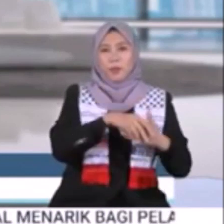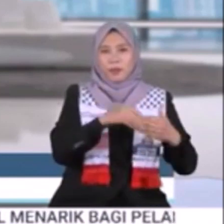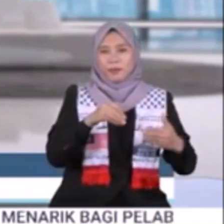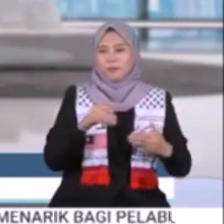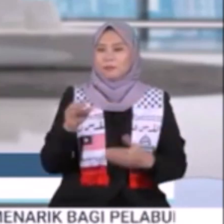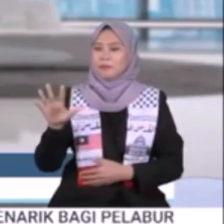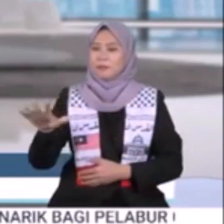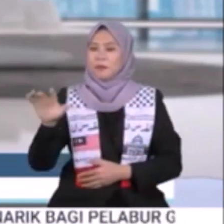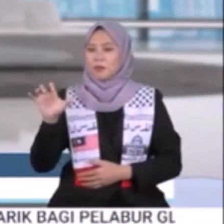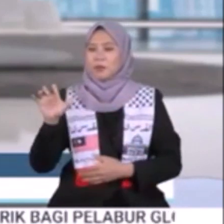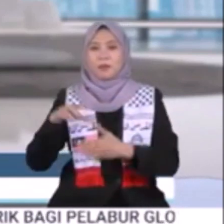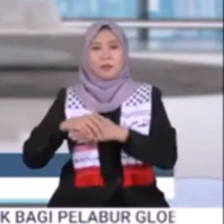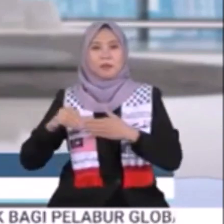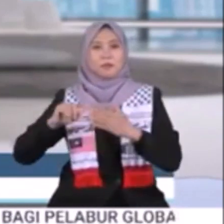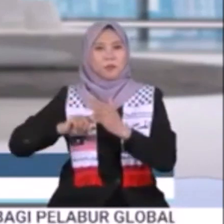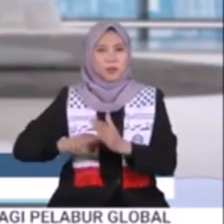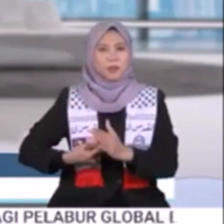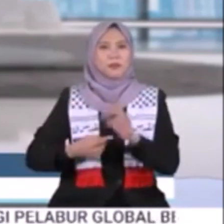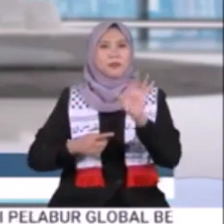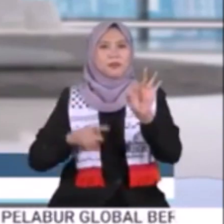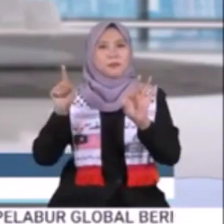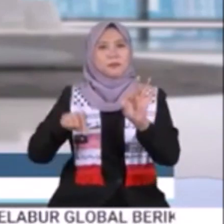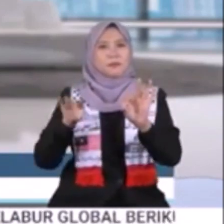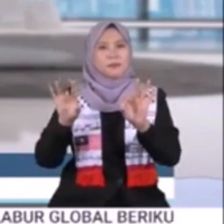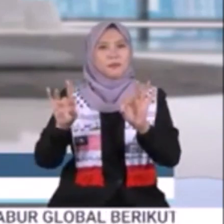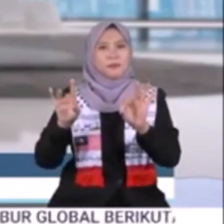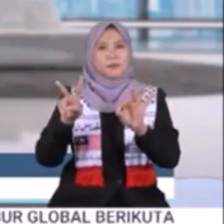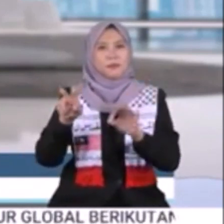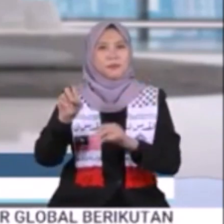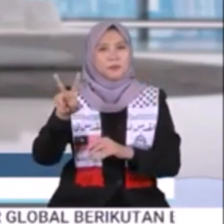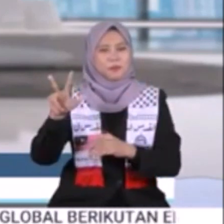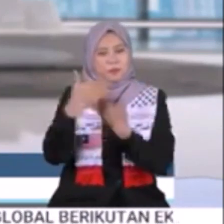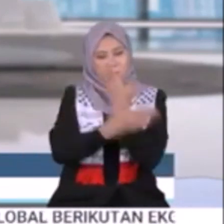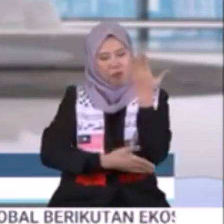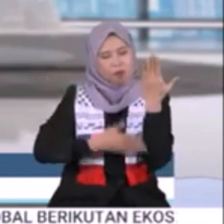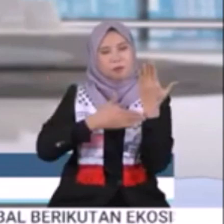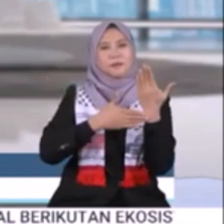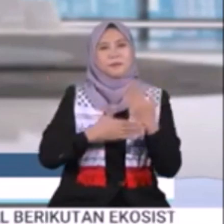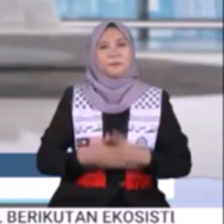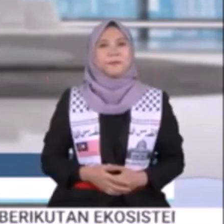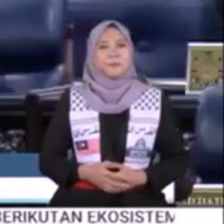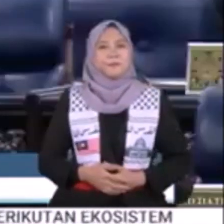kepada RM500 bermula 9 Ogos 2023 di seluruh negara.